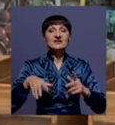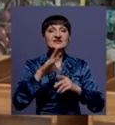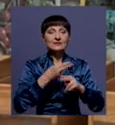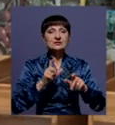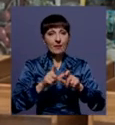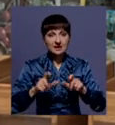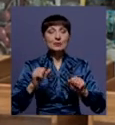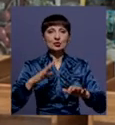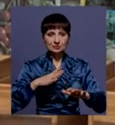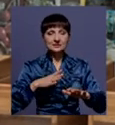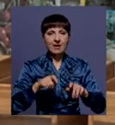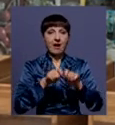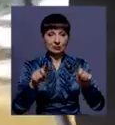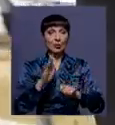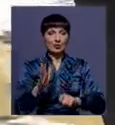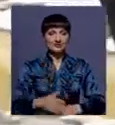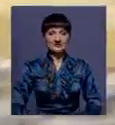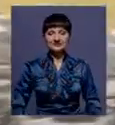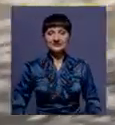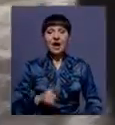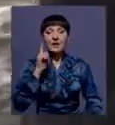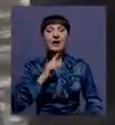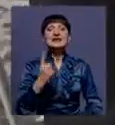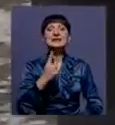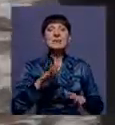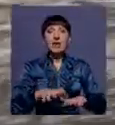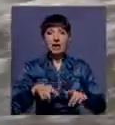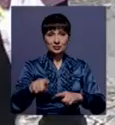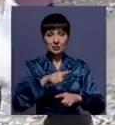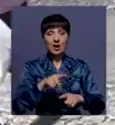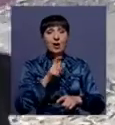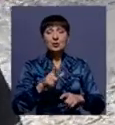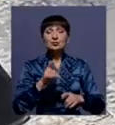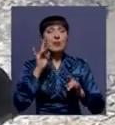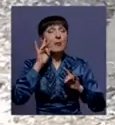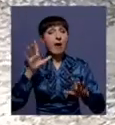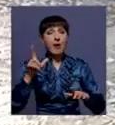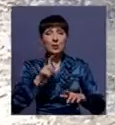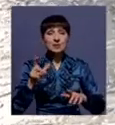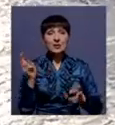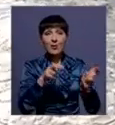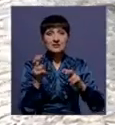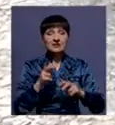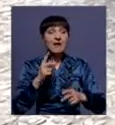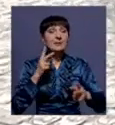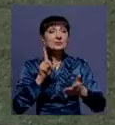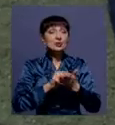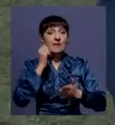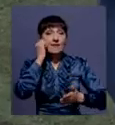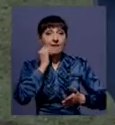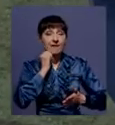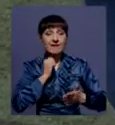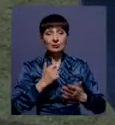охват по всем нашим павильонам это осуществим. А пока единственный уголок добра пользуется большой популярностью. Пенсионеры рады, что в условиях